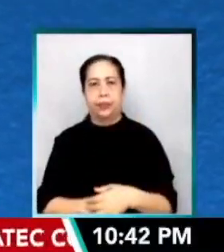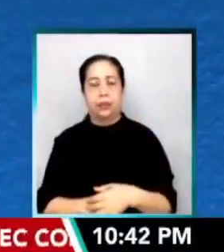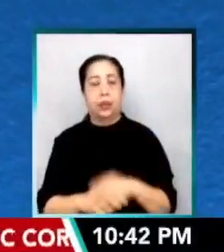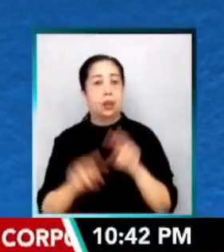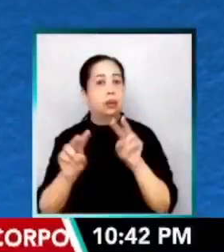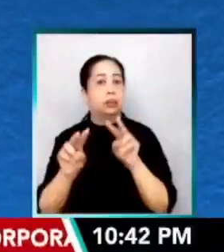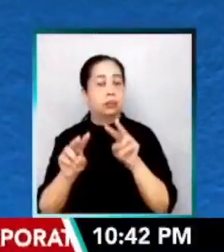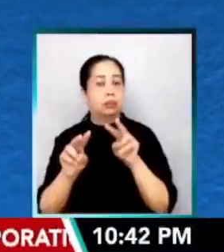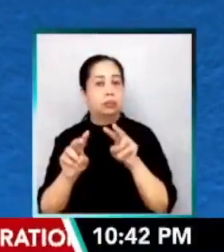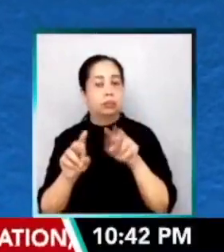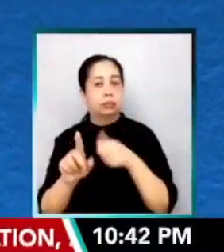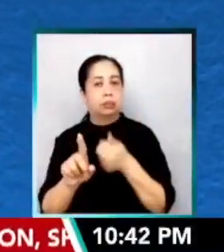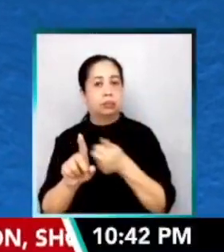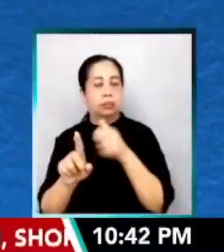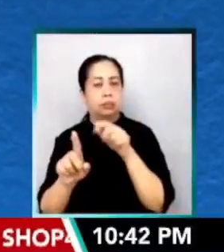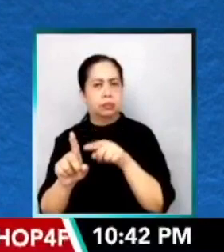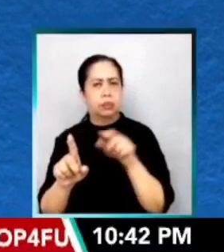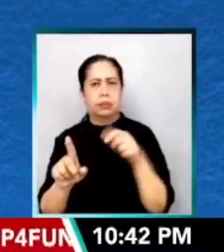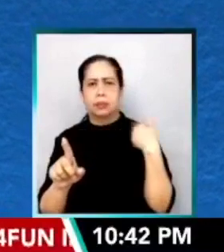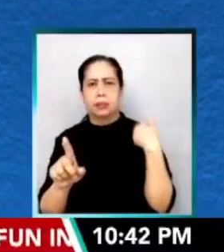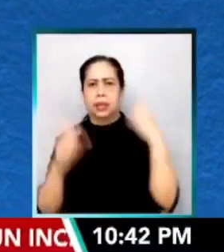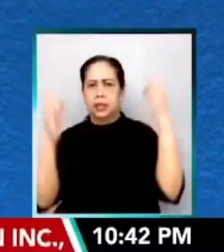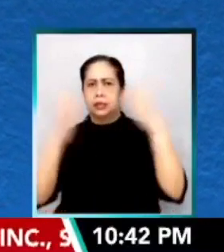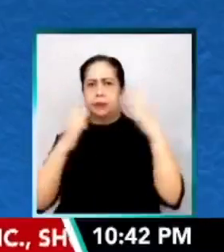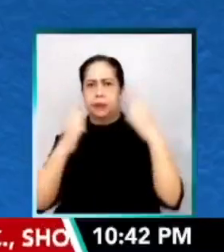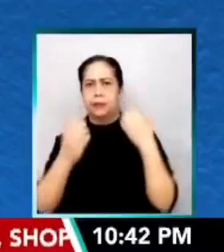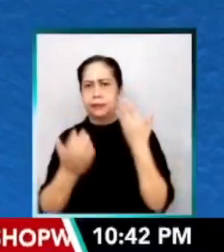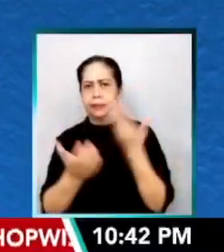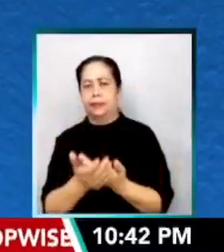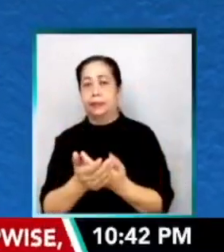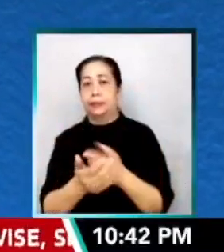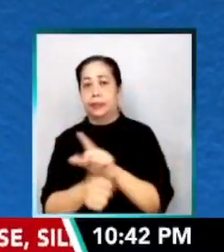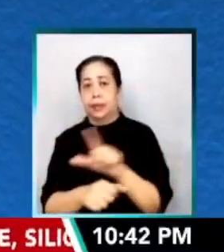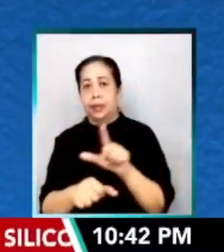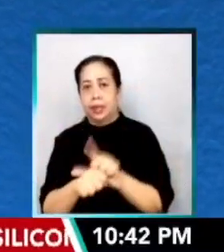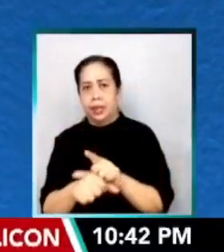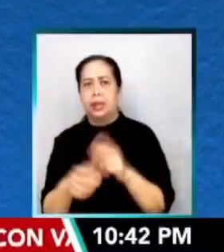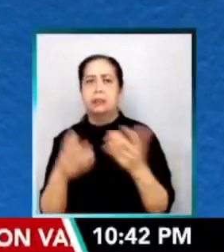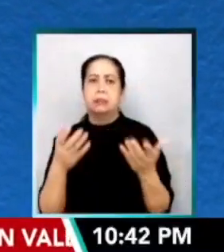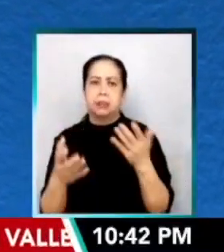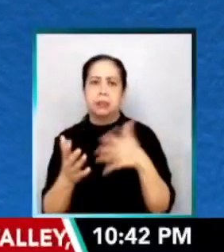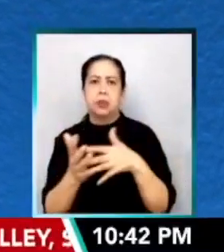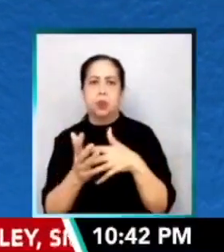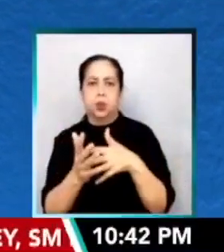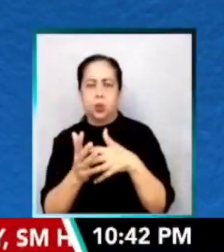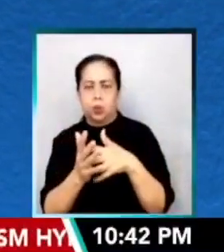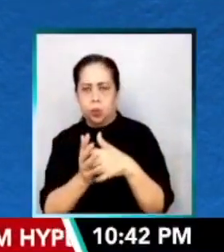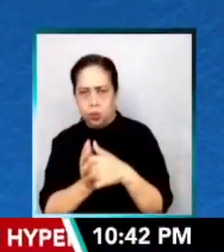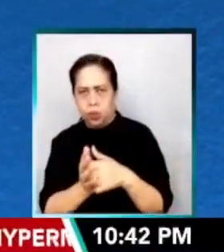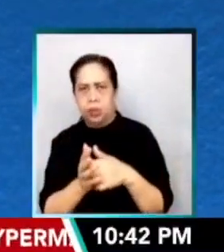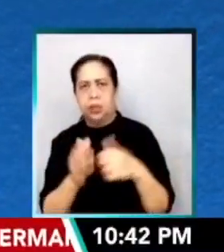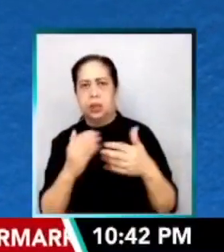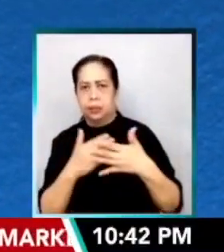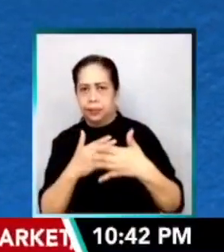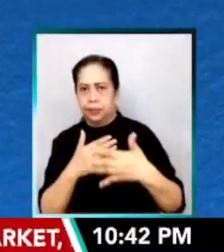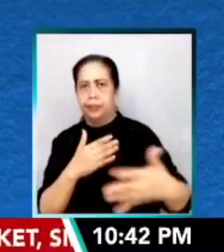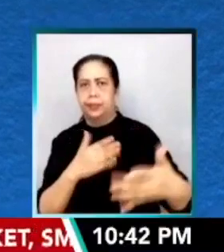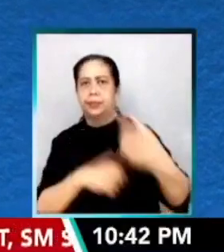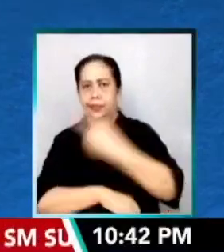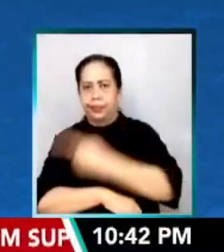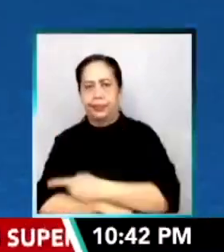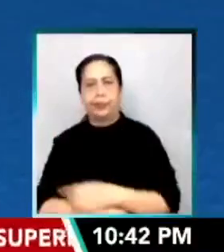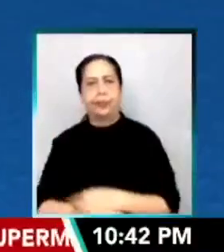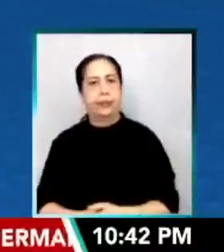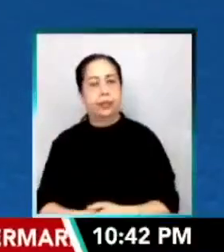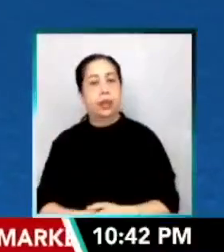ng PAGASA, hindi ito inaasahang tatama sa lupa at posibleng humina ng tuluyan sa mga susunod na araw. Sa